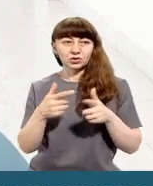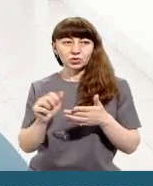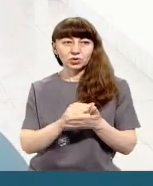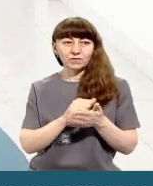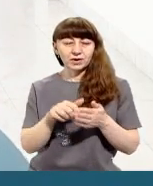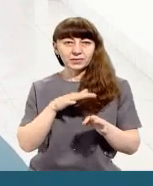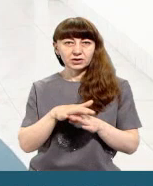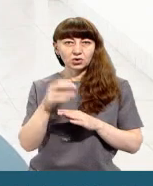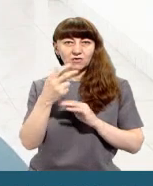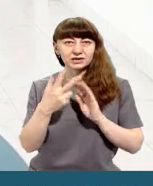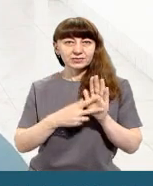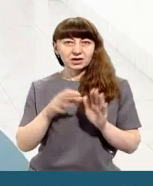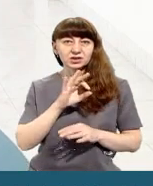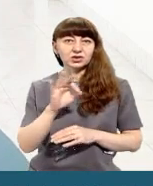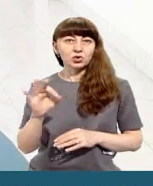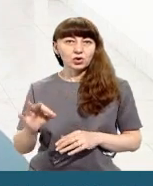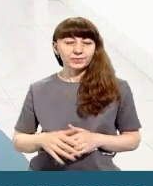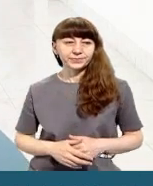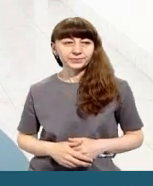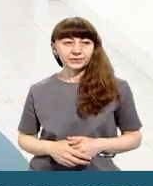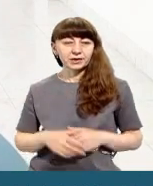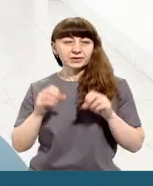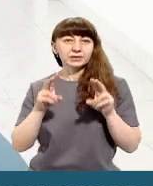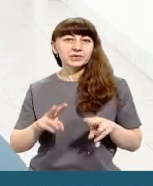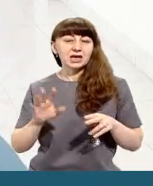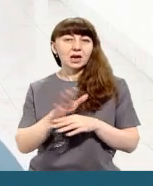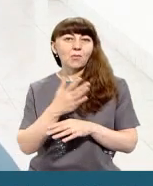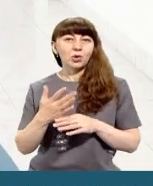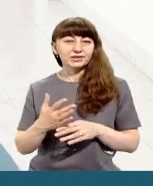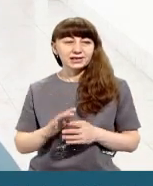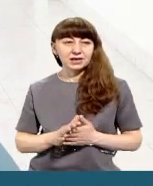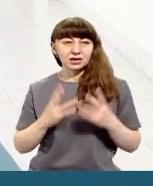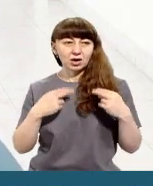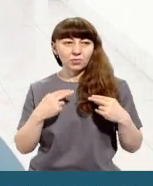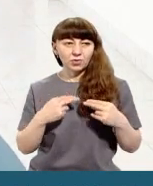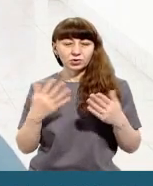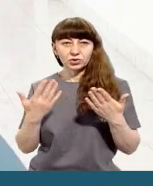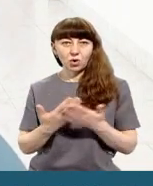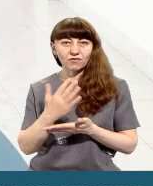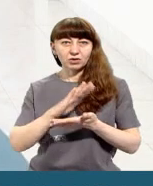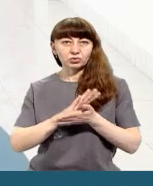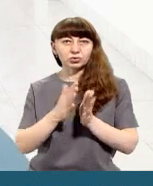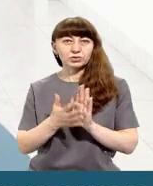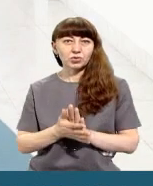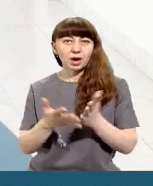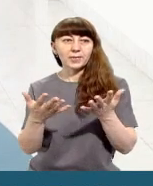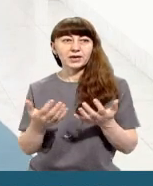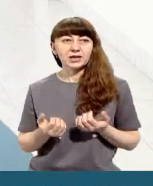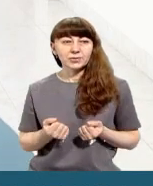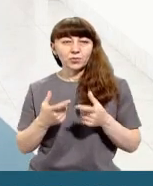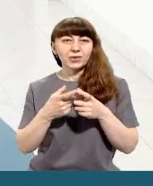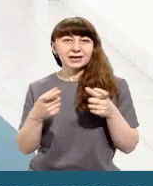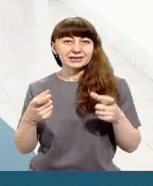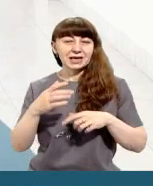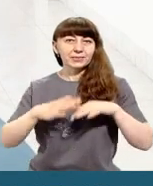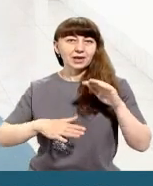документов производится до 18:00 часов. Также в специализированном отделе работает новая услуга прием практического